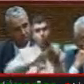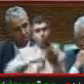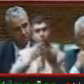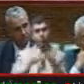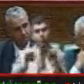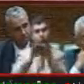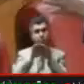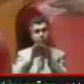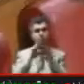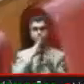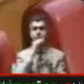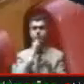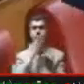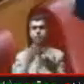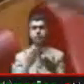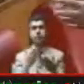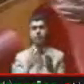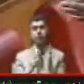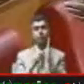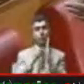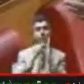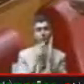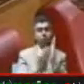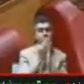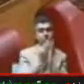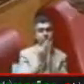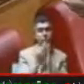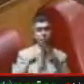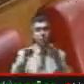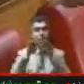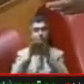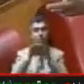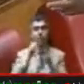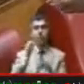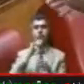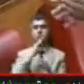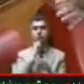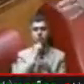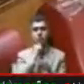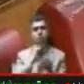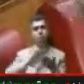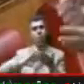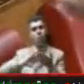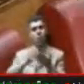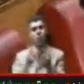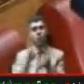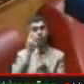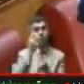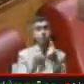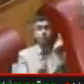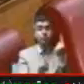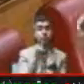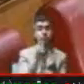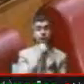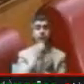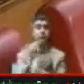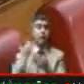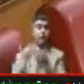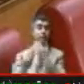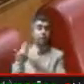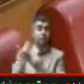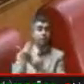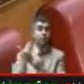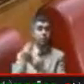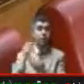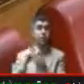والأجور، هناك إشكالية في الترقية، هناك يعني اعتماد الترقية الداخلية على الأقدمية